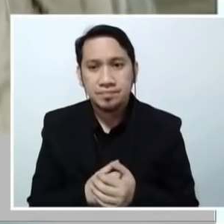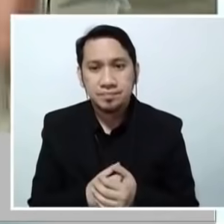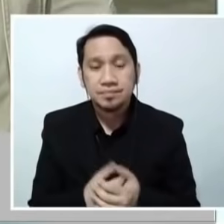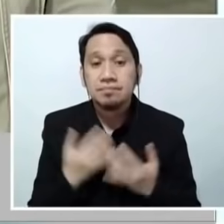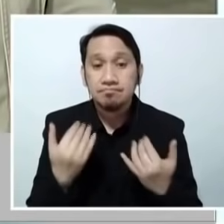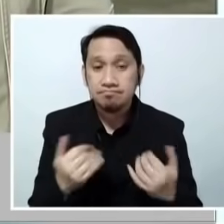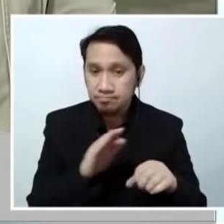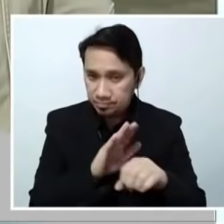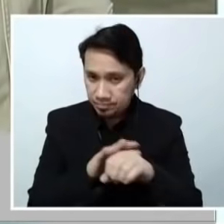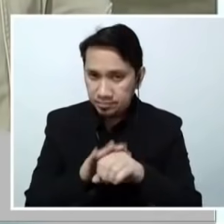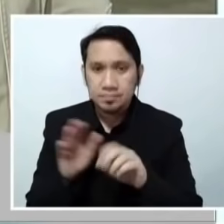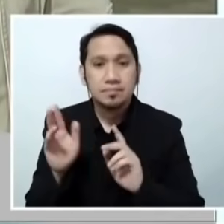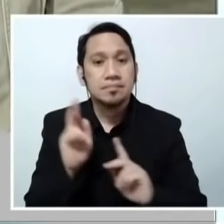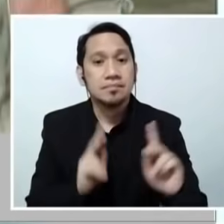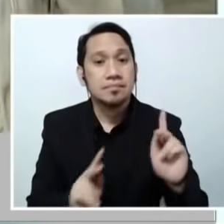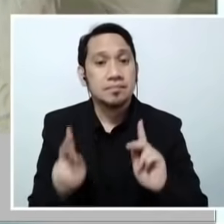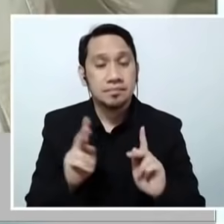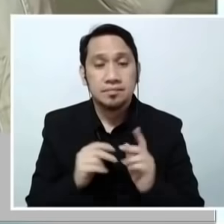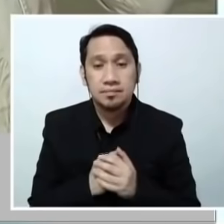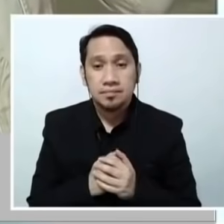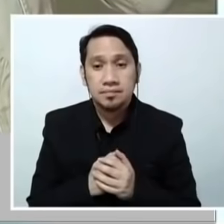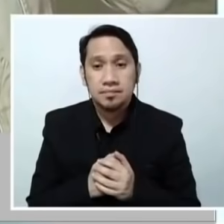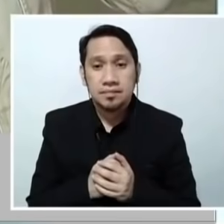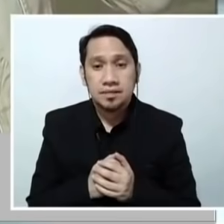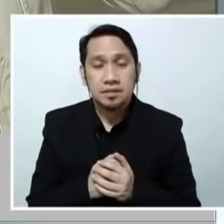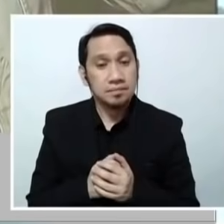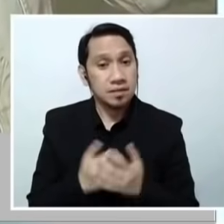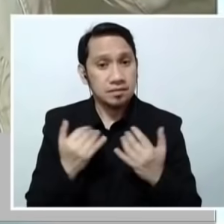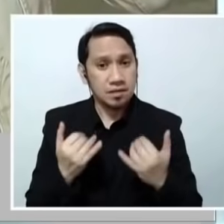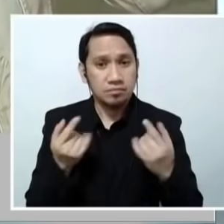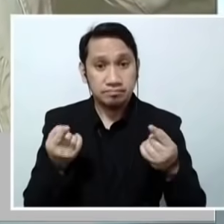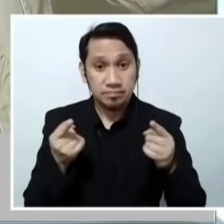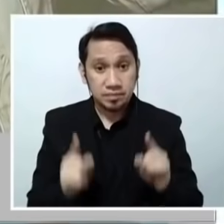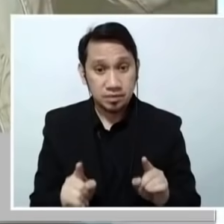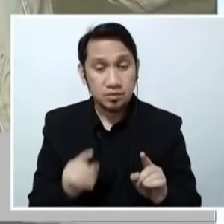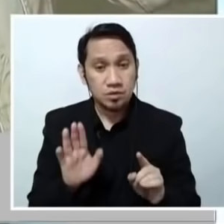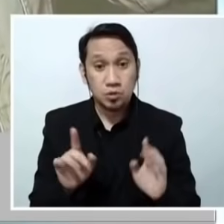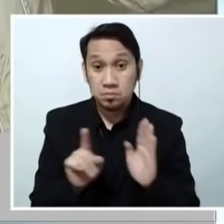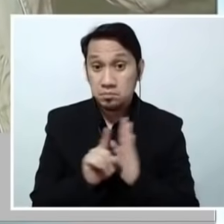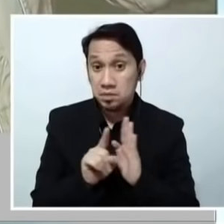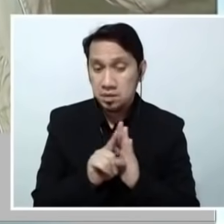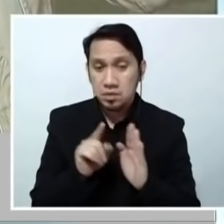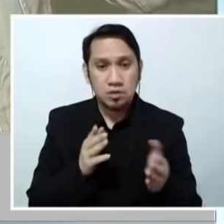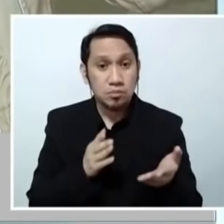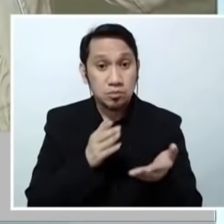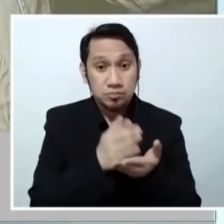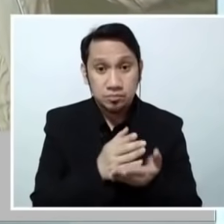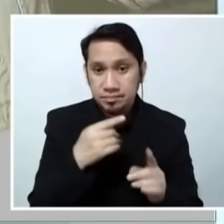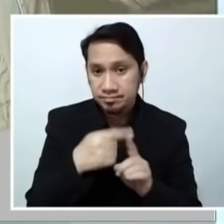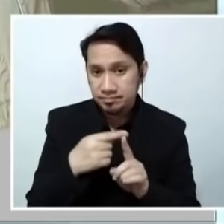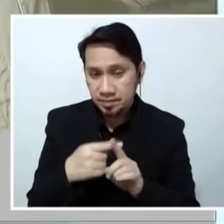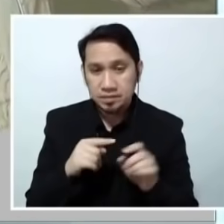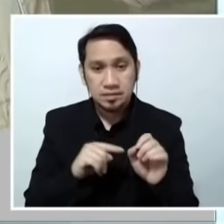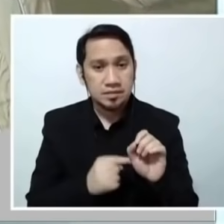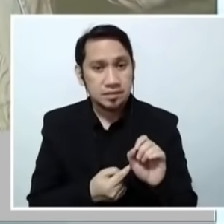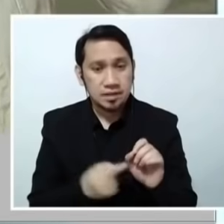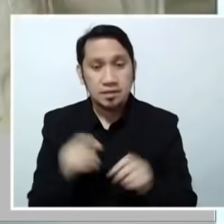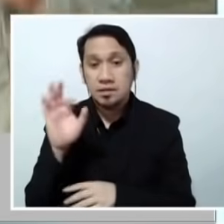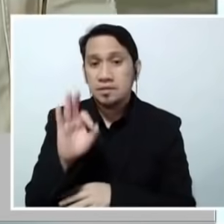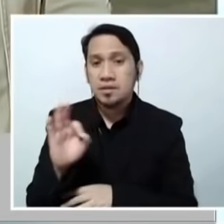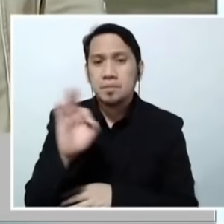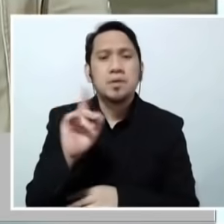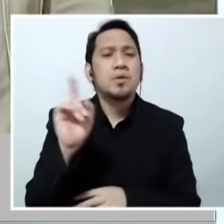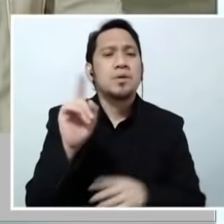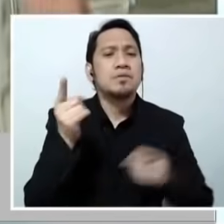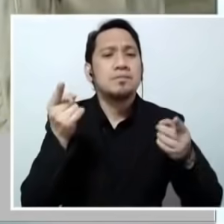sa ating mga kababayan, so, yung mangyayari, yung sa pagbawal magpunta sa sementeryo simula sa Biyernes, anong mangyayari